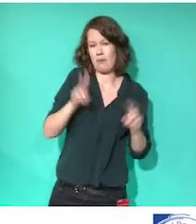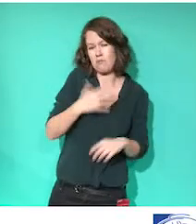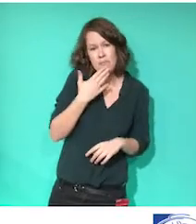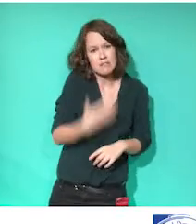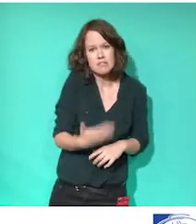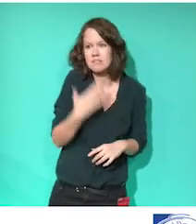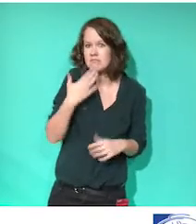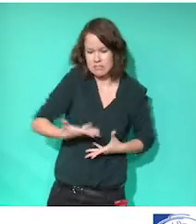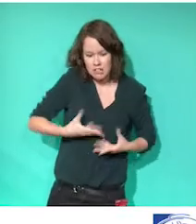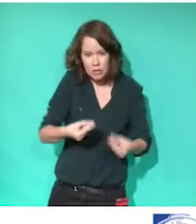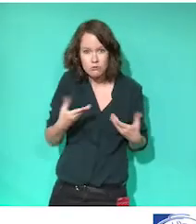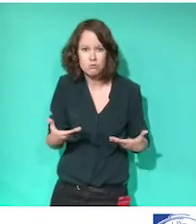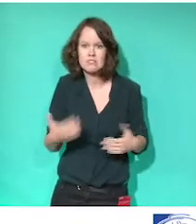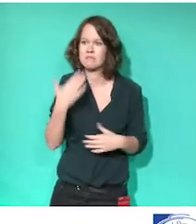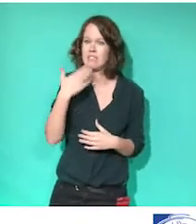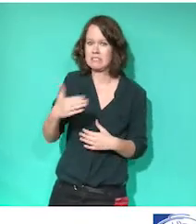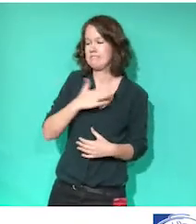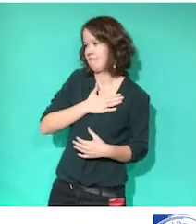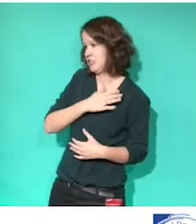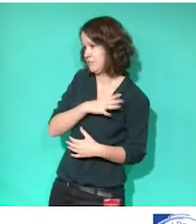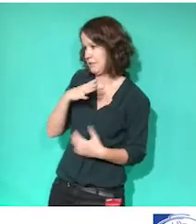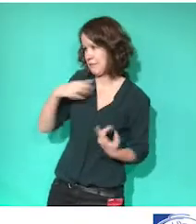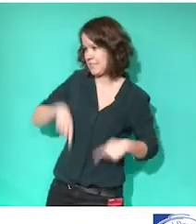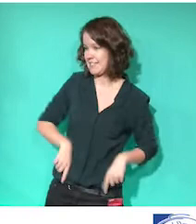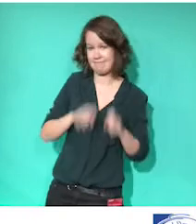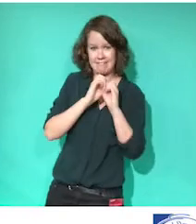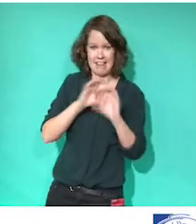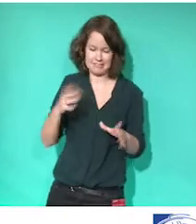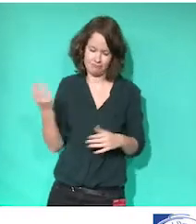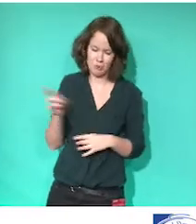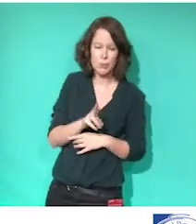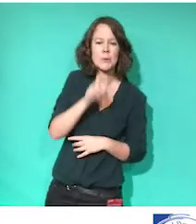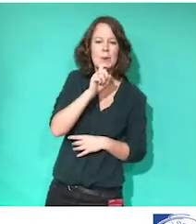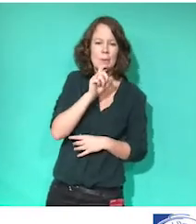m'avoir accueillie aujourd'hui. Chère Laurence Rossignol, je vous laisse la parole, je reviens tout à l'heure.